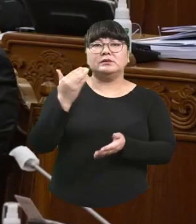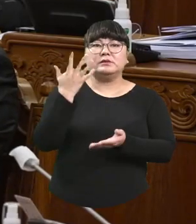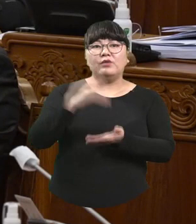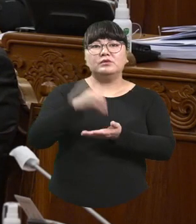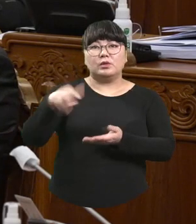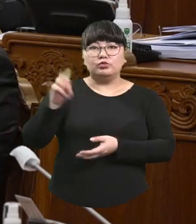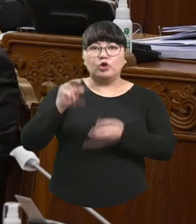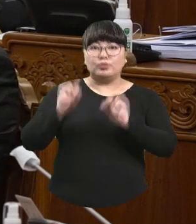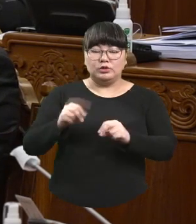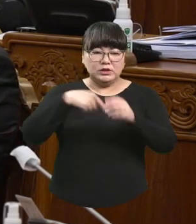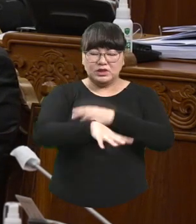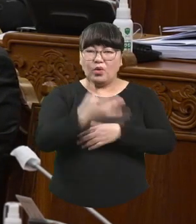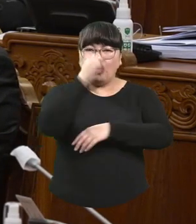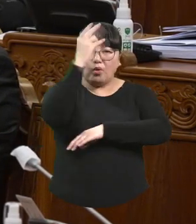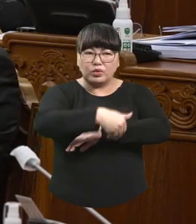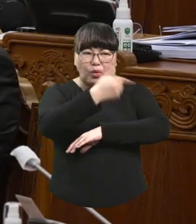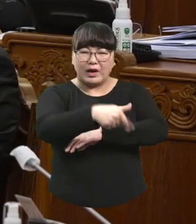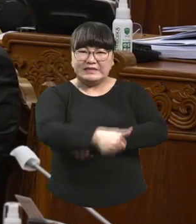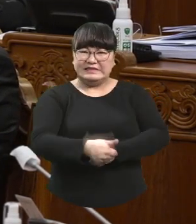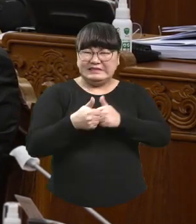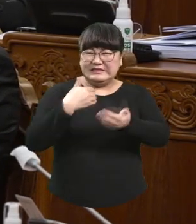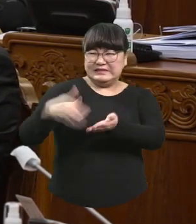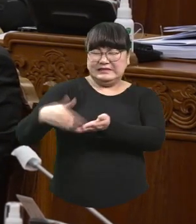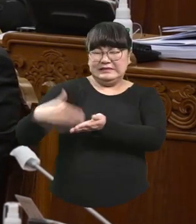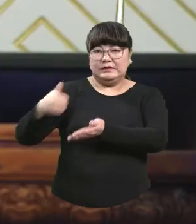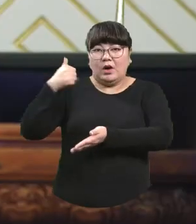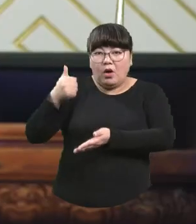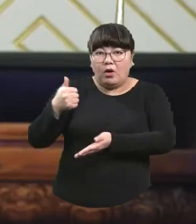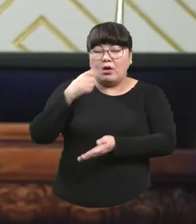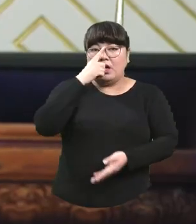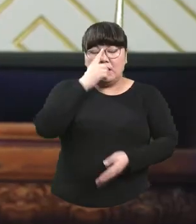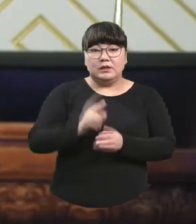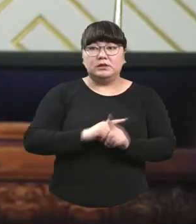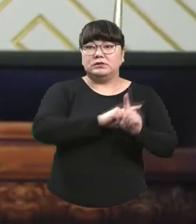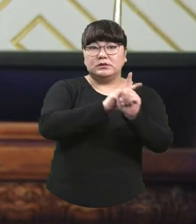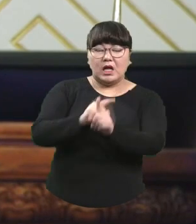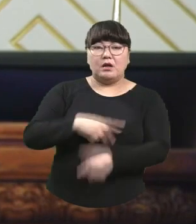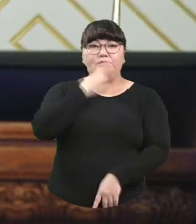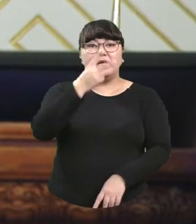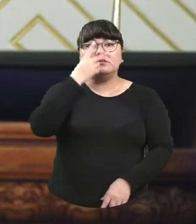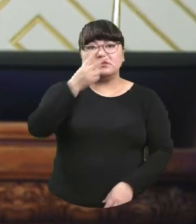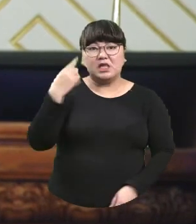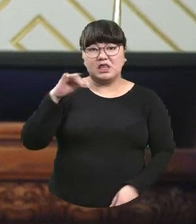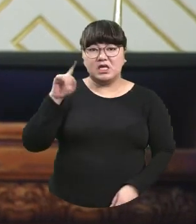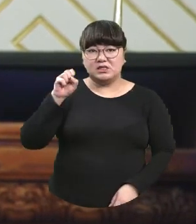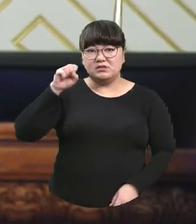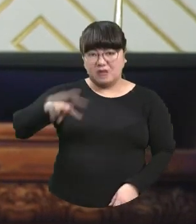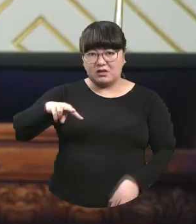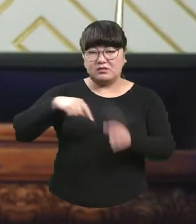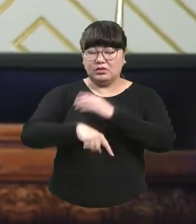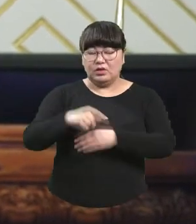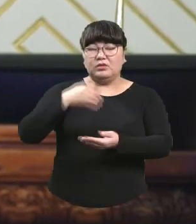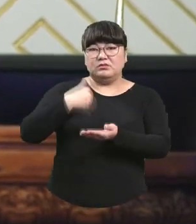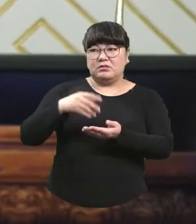өслөө. Ингээс нөгөө уулуурхай үйлдвэр сэрэхээр чинь 1.5 дахин сэрэхээр дагаад дизель түлшний импорт